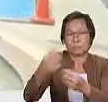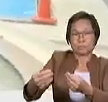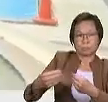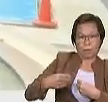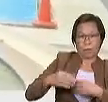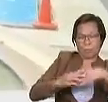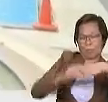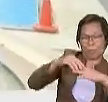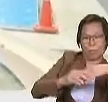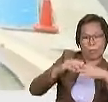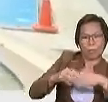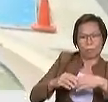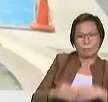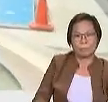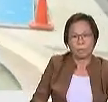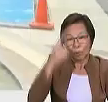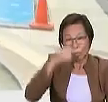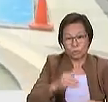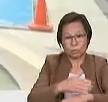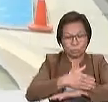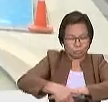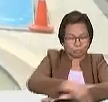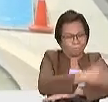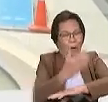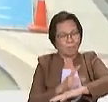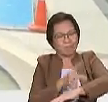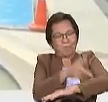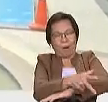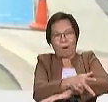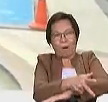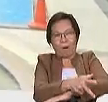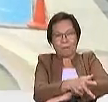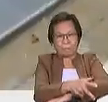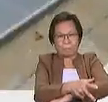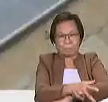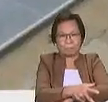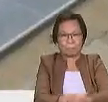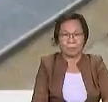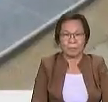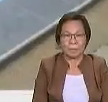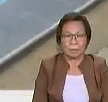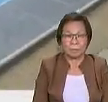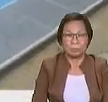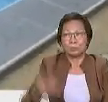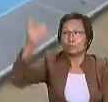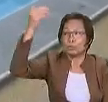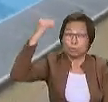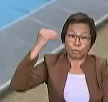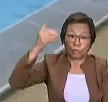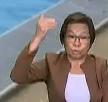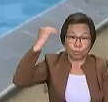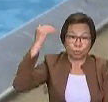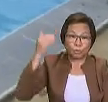kelonggaran lah untuk memberantas Sama twitterland cuma kalau Direstui Advan